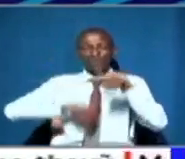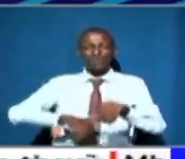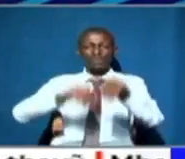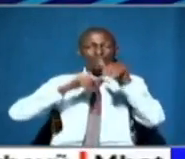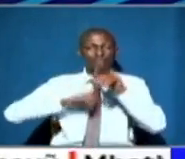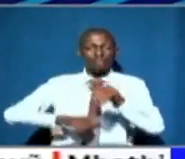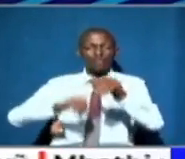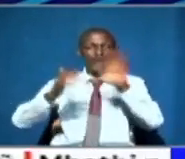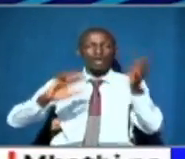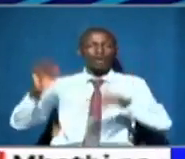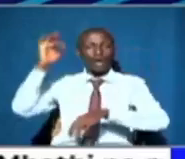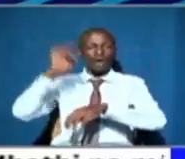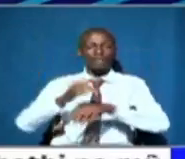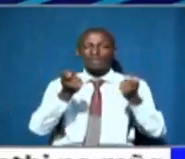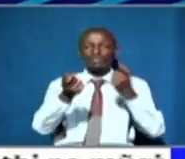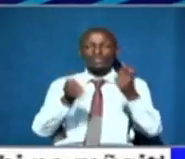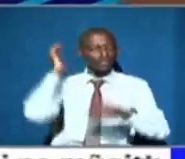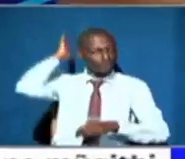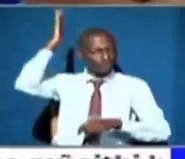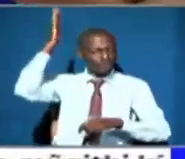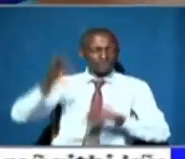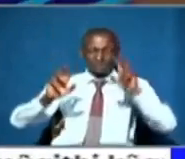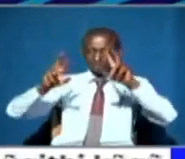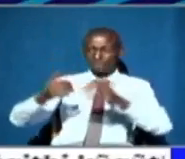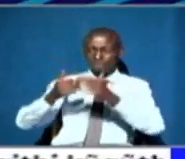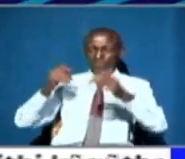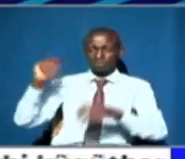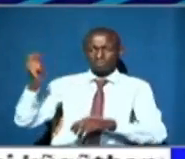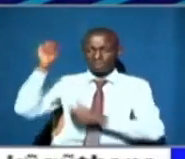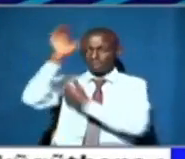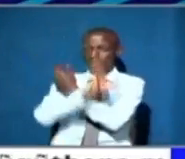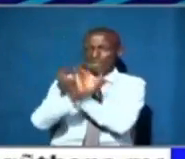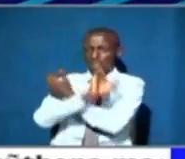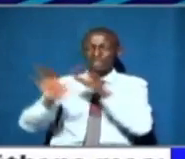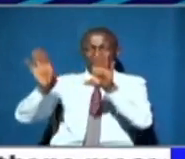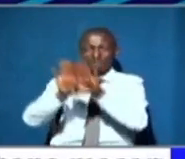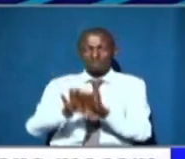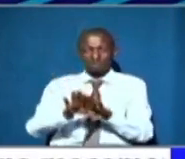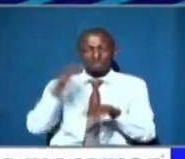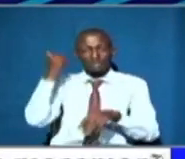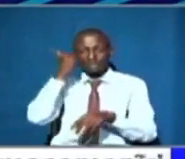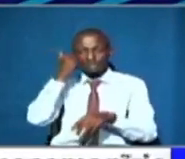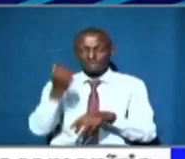no kugwa ta ungitwiria ri muthamaki ligetha hinge bururi ri murimu wari